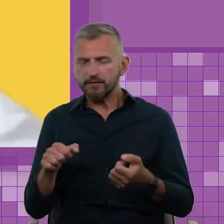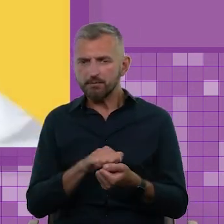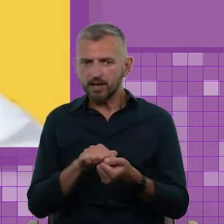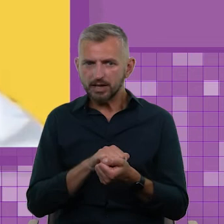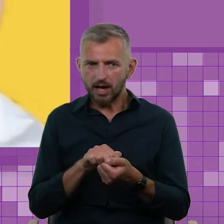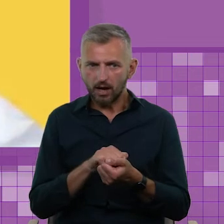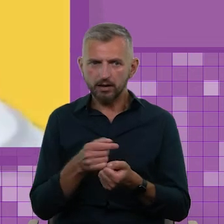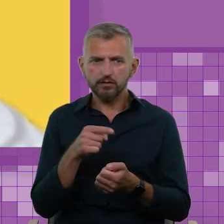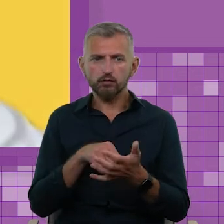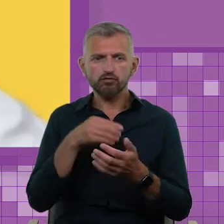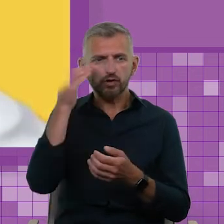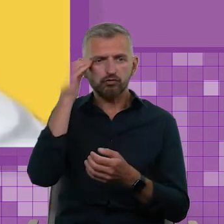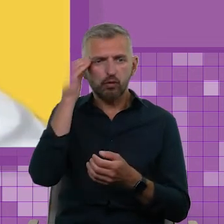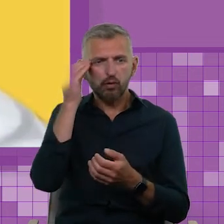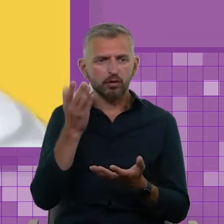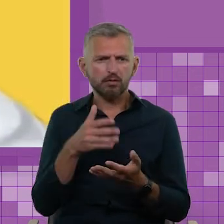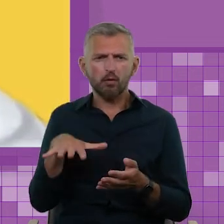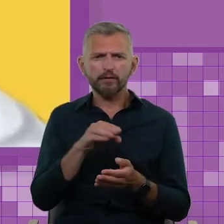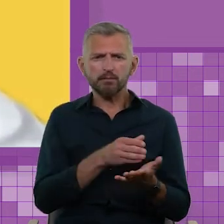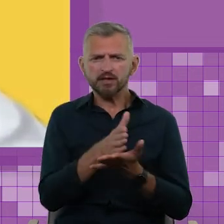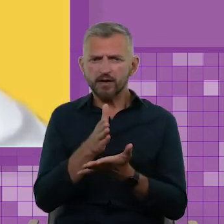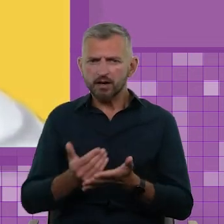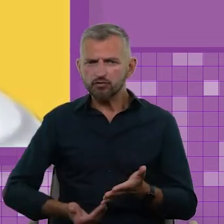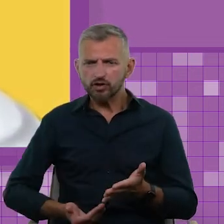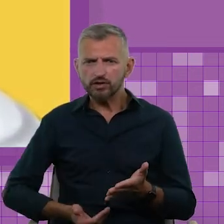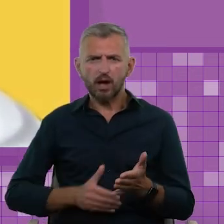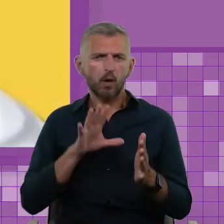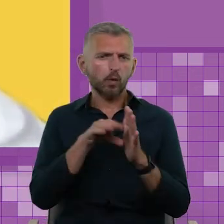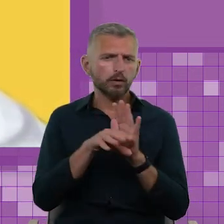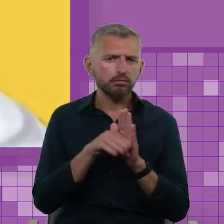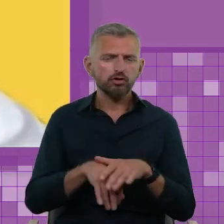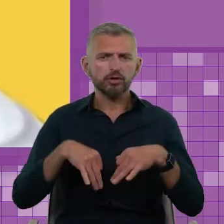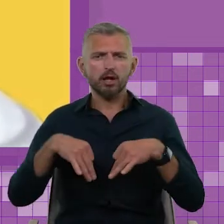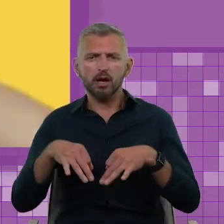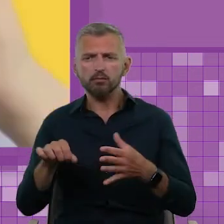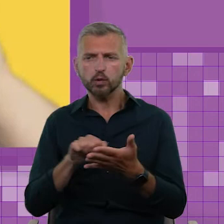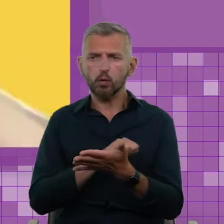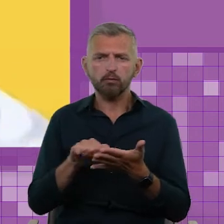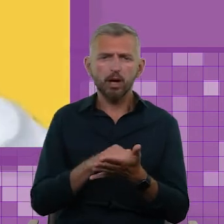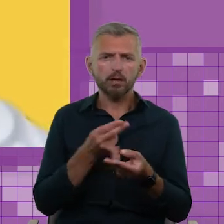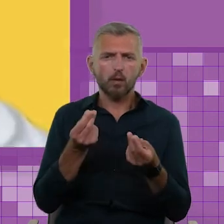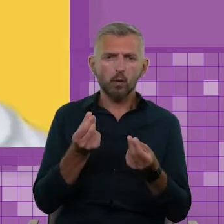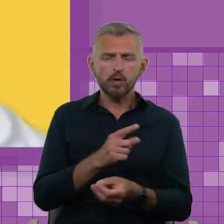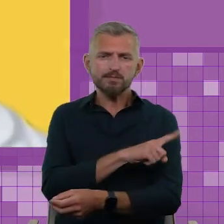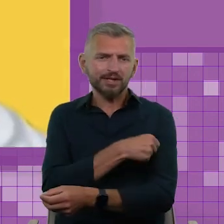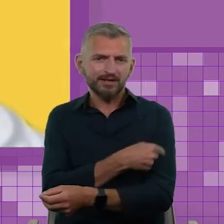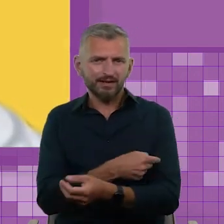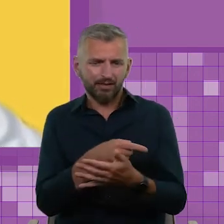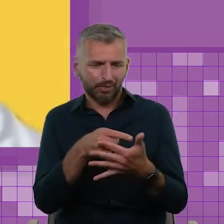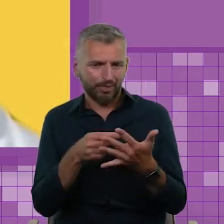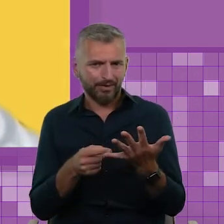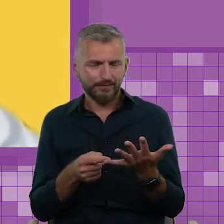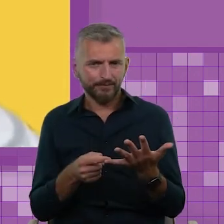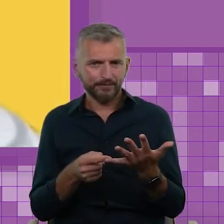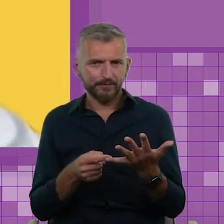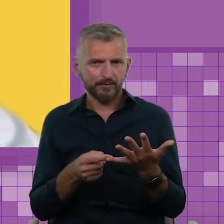точки зору того, в яким чином по всім сферам життя, та розміщення, транспорт, документи, гроші, медицина. Тобто цілий такий